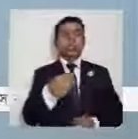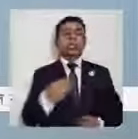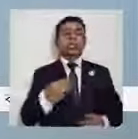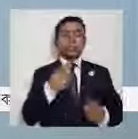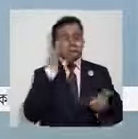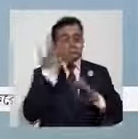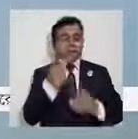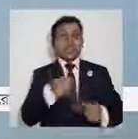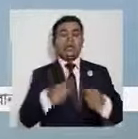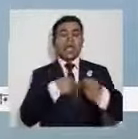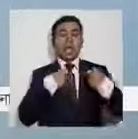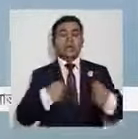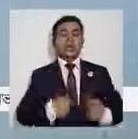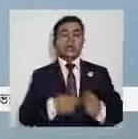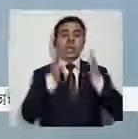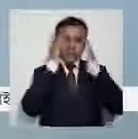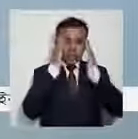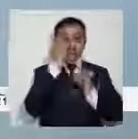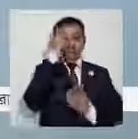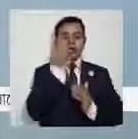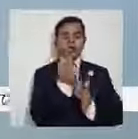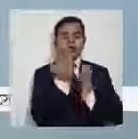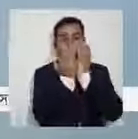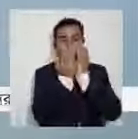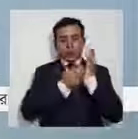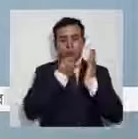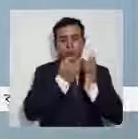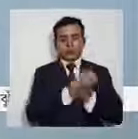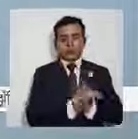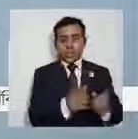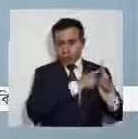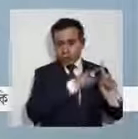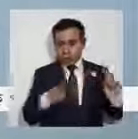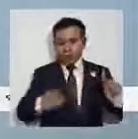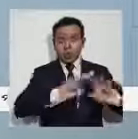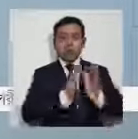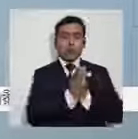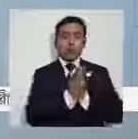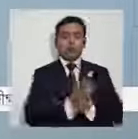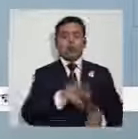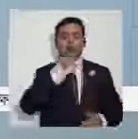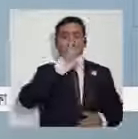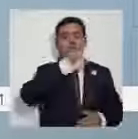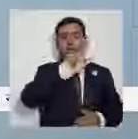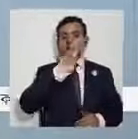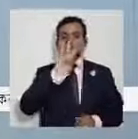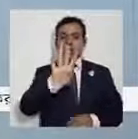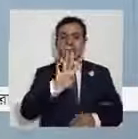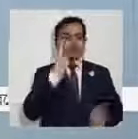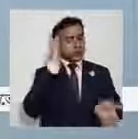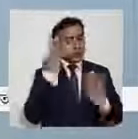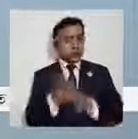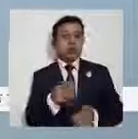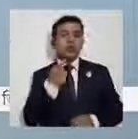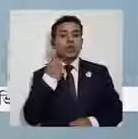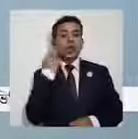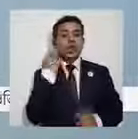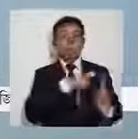মৃত্যু সংখ্যা 84 জন। গত 24 ঘন্টায় সুস্থ হয়েছেন 8 জন এবং এ পর্যন্ত 66 জন সুস্থ